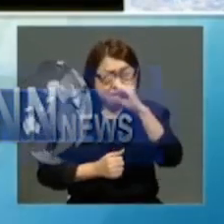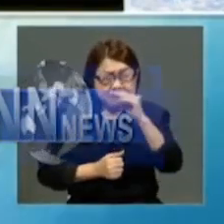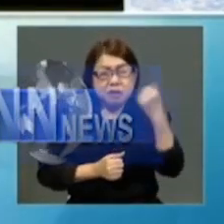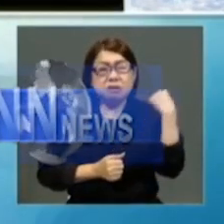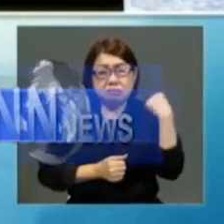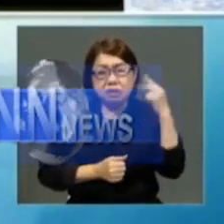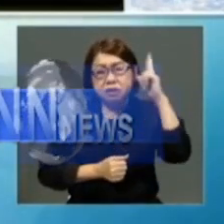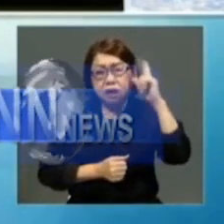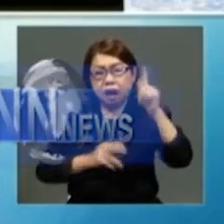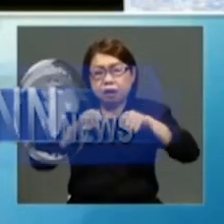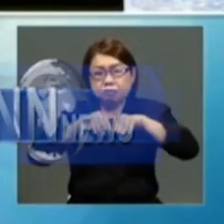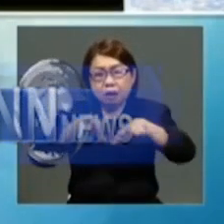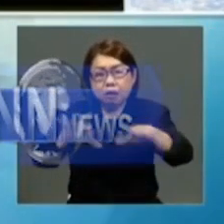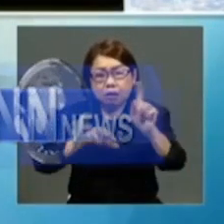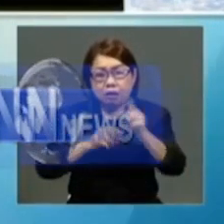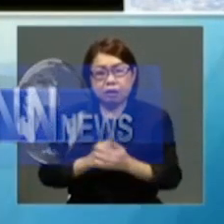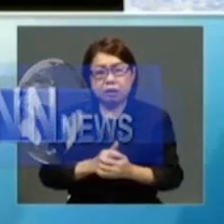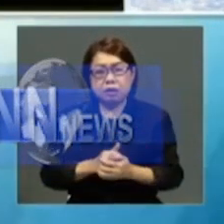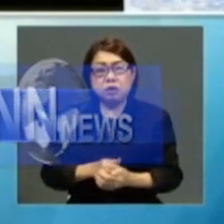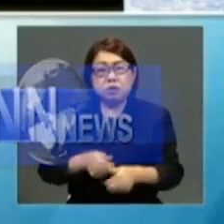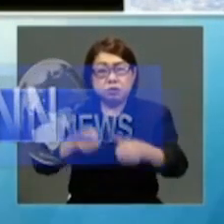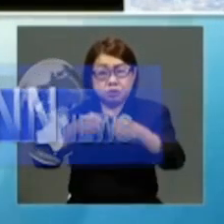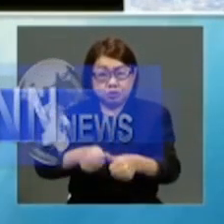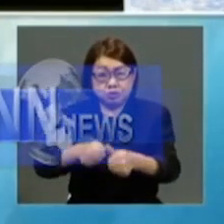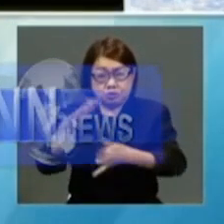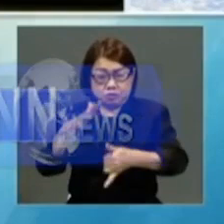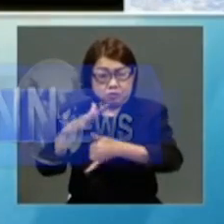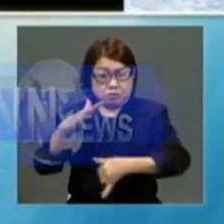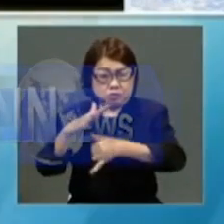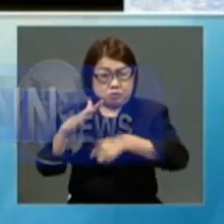10,932,694 ครั้งและมีการประเมินร้านค้า